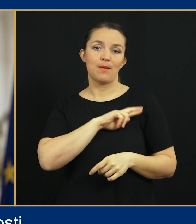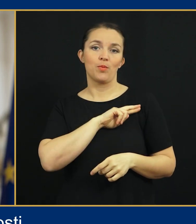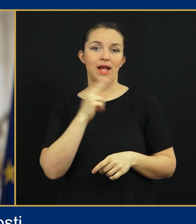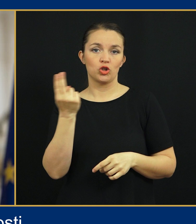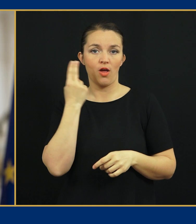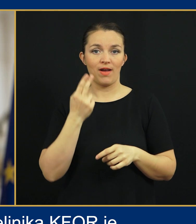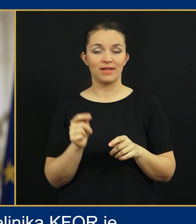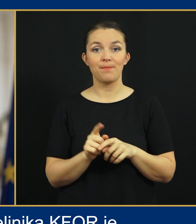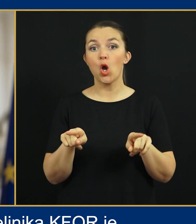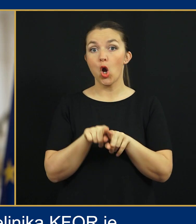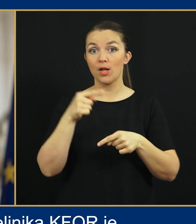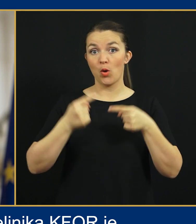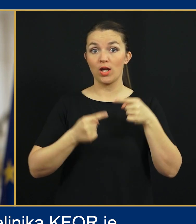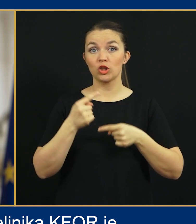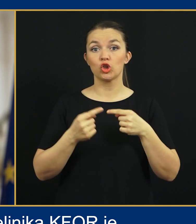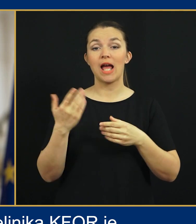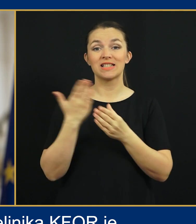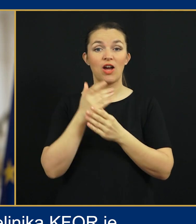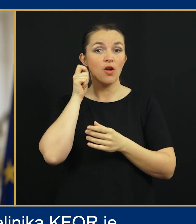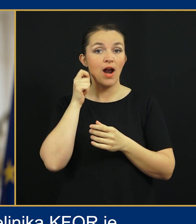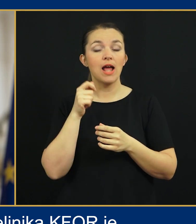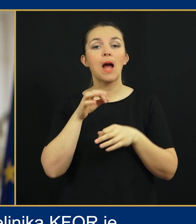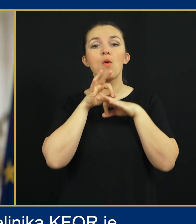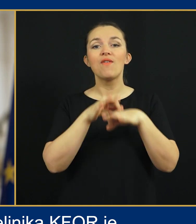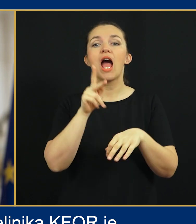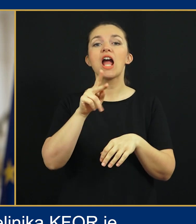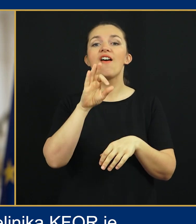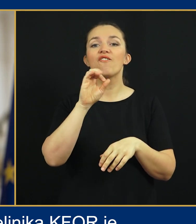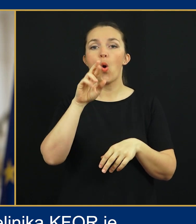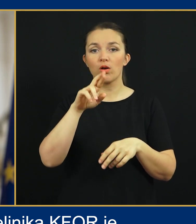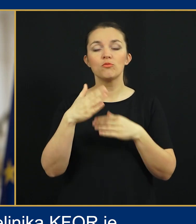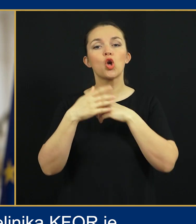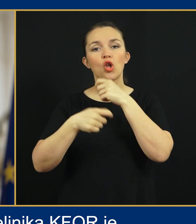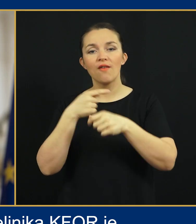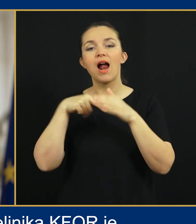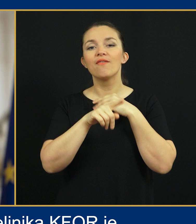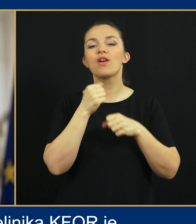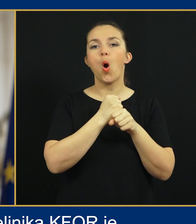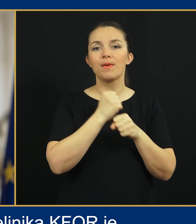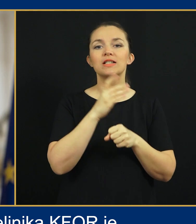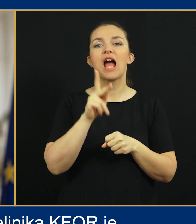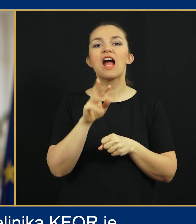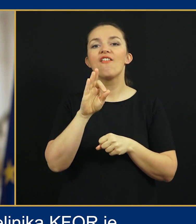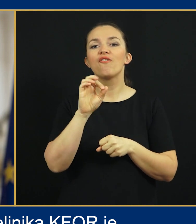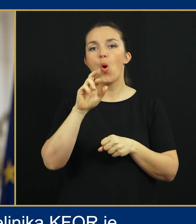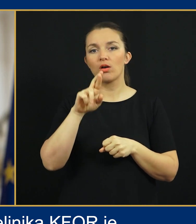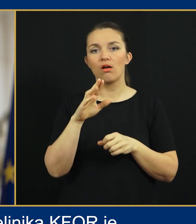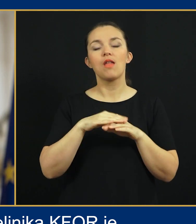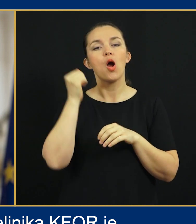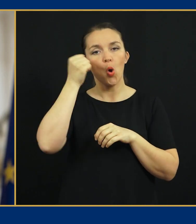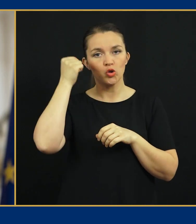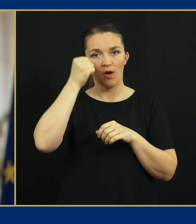Slovenije. Kot politična svetovalka poveljnika KFOR je sodelovala v operaciji KFOR na